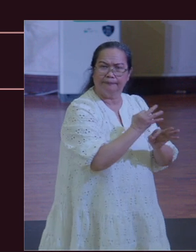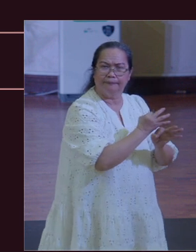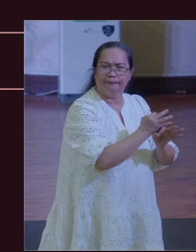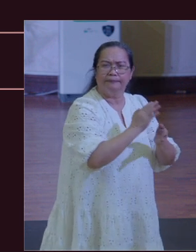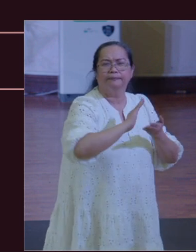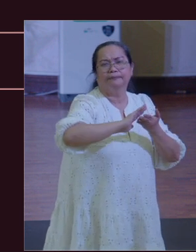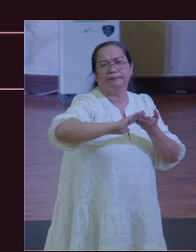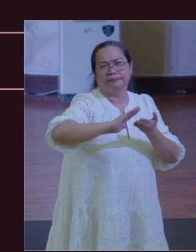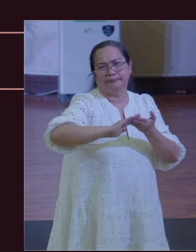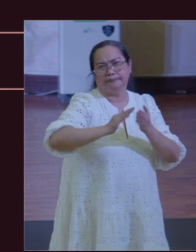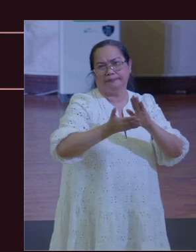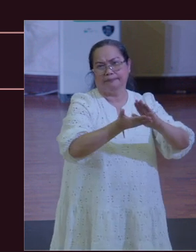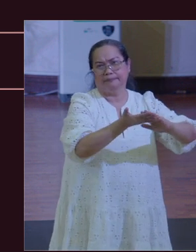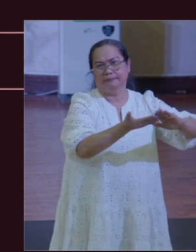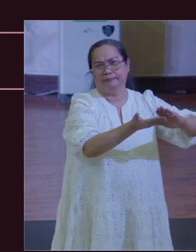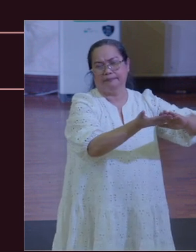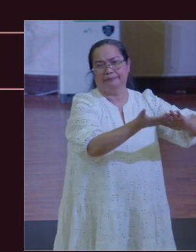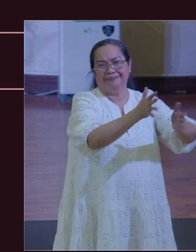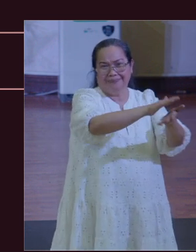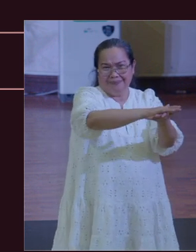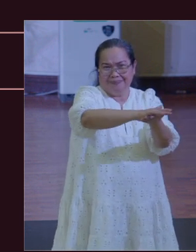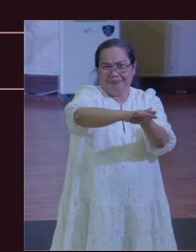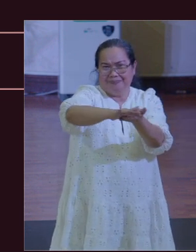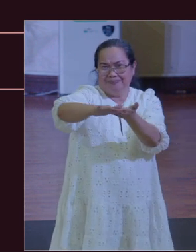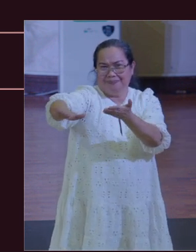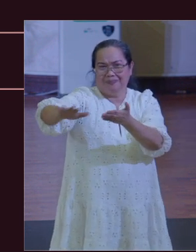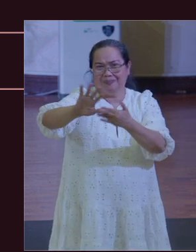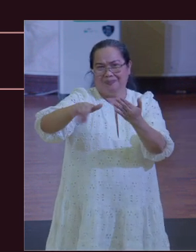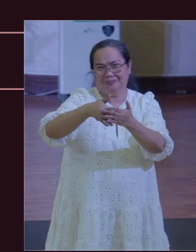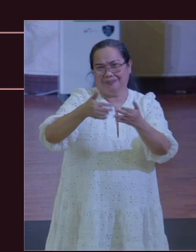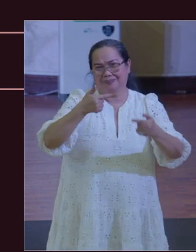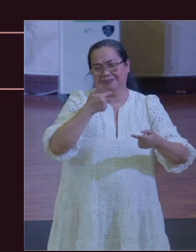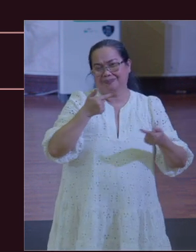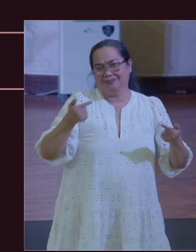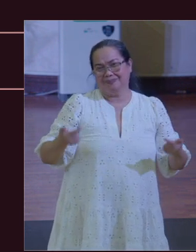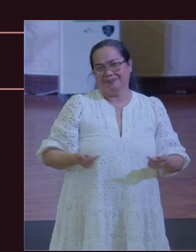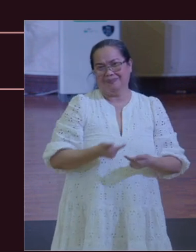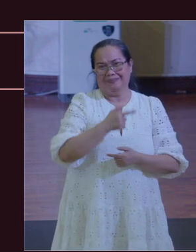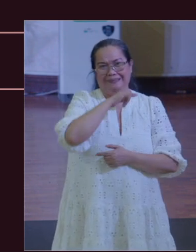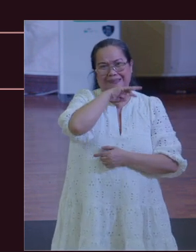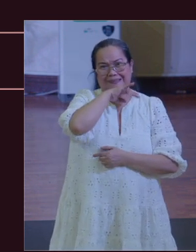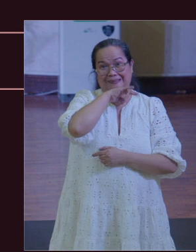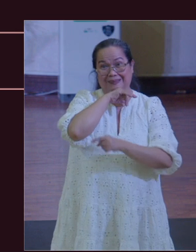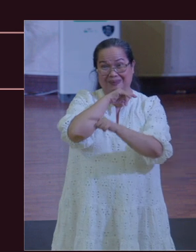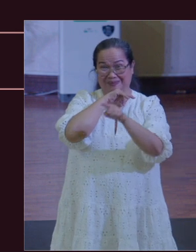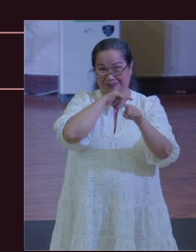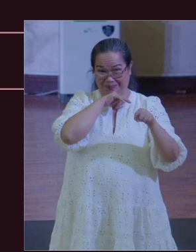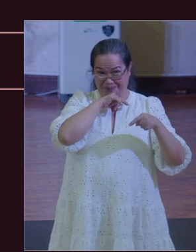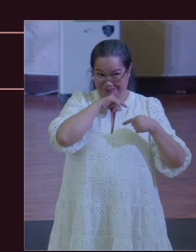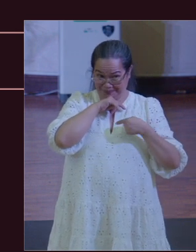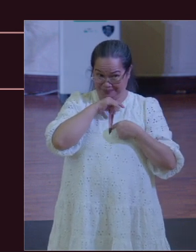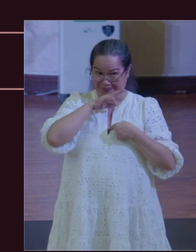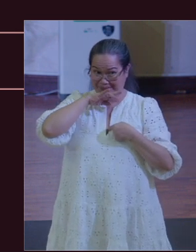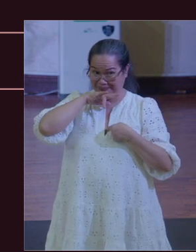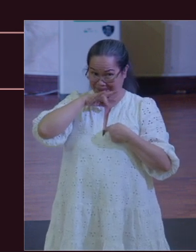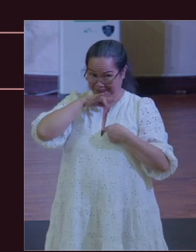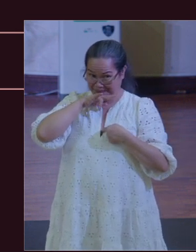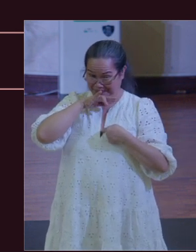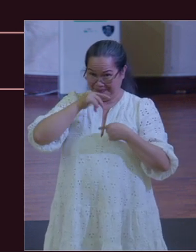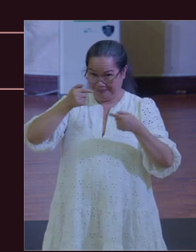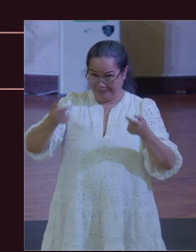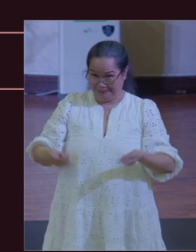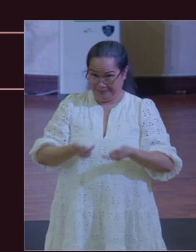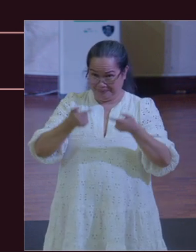tayo patatawarin at lilinisin sa lahat ng karumihan. So yun, habang madumi ka, habang nagkasala